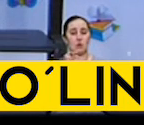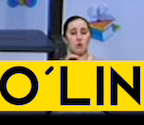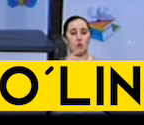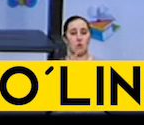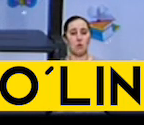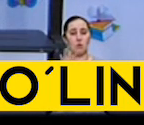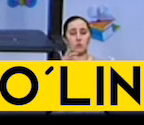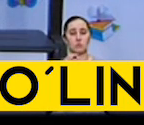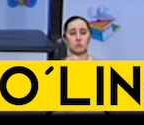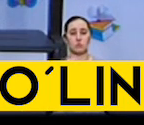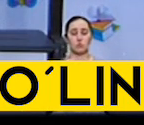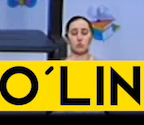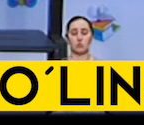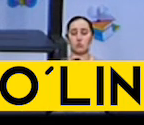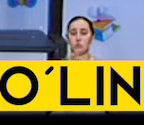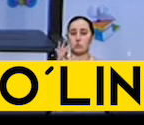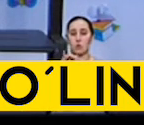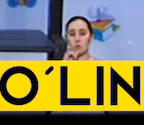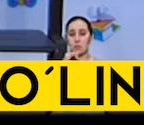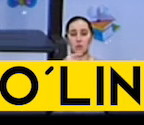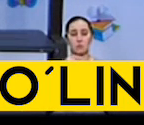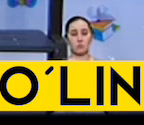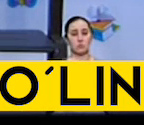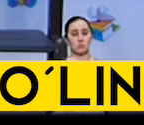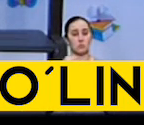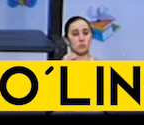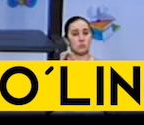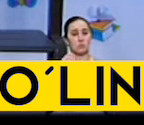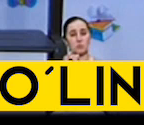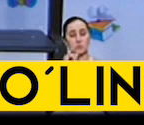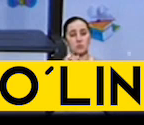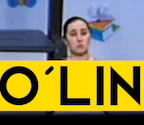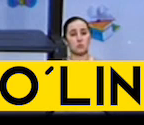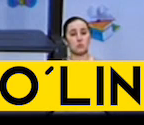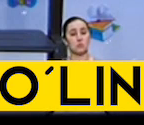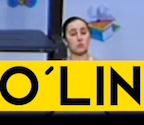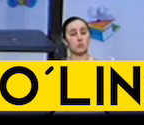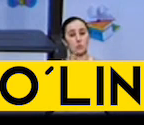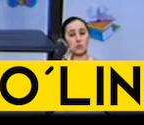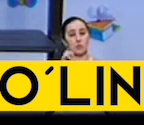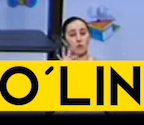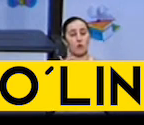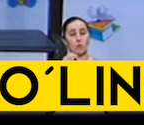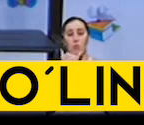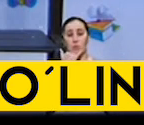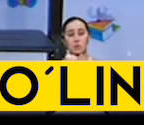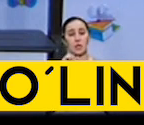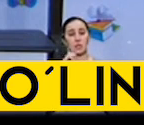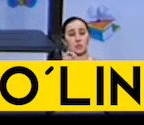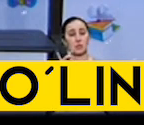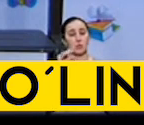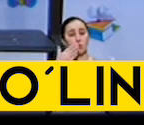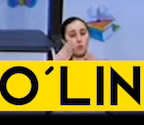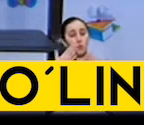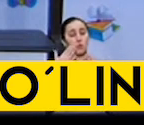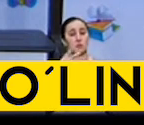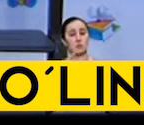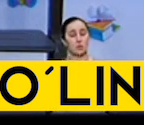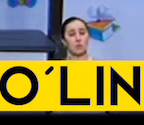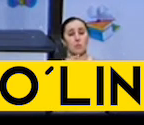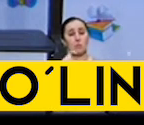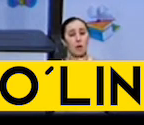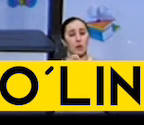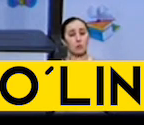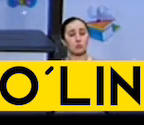barcha oltinlar bilan ham uzolmaysan deganlar. Biz Navoiy bobomizning asarlarini o'qigan sari